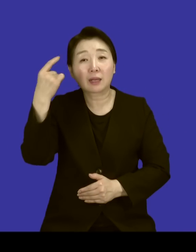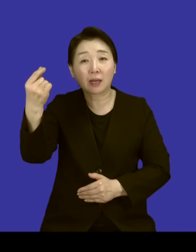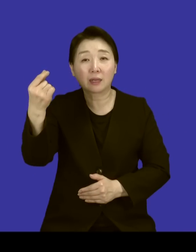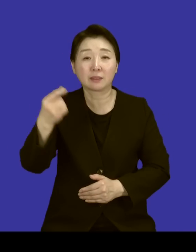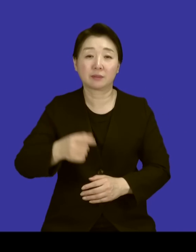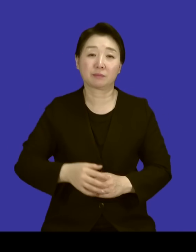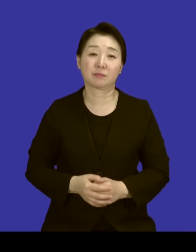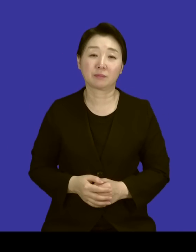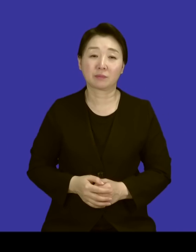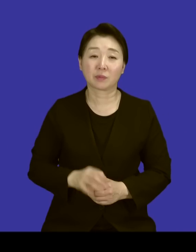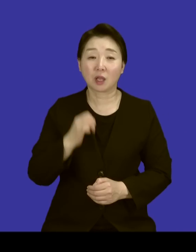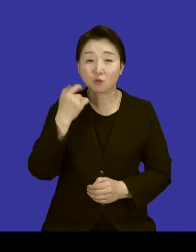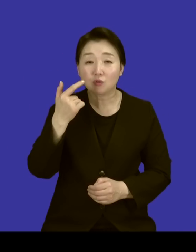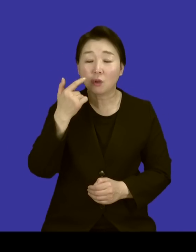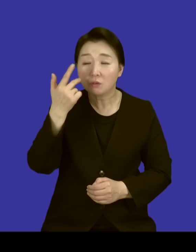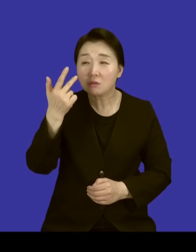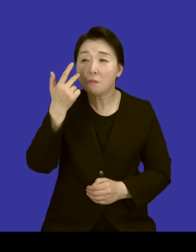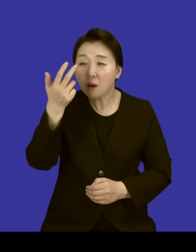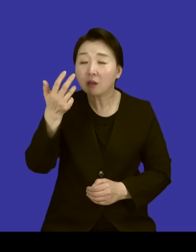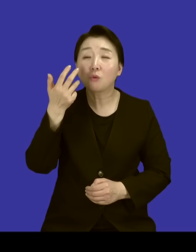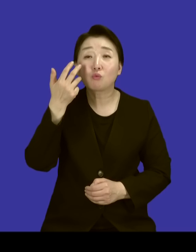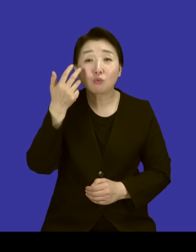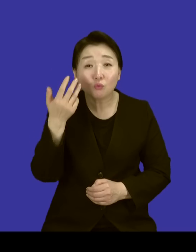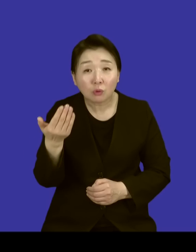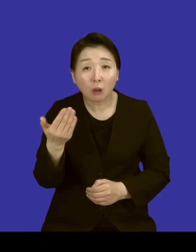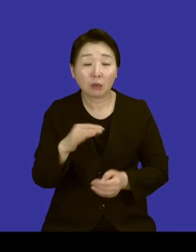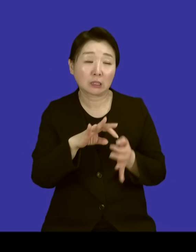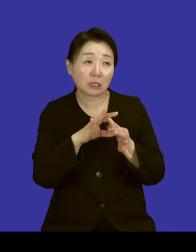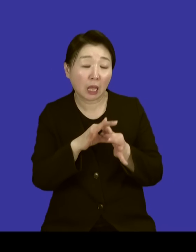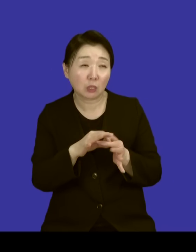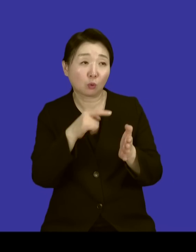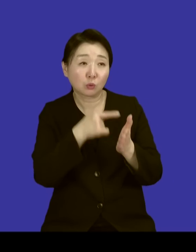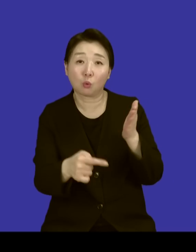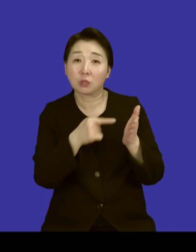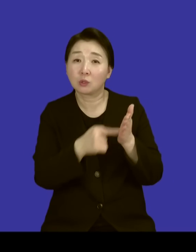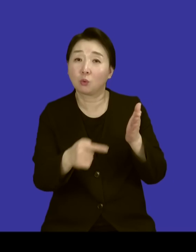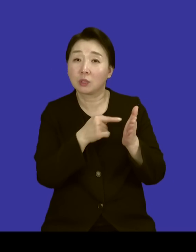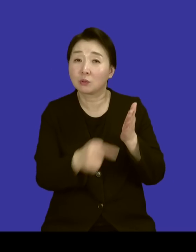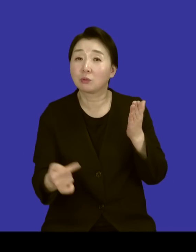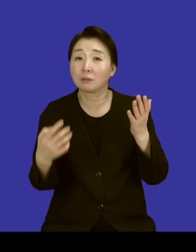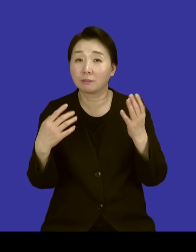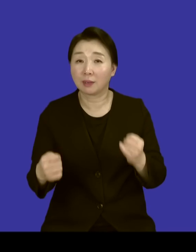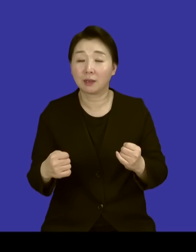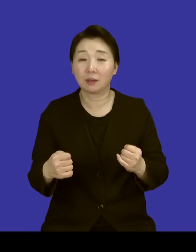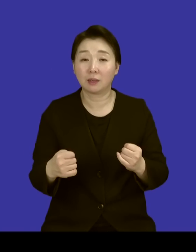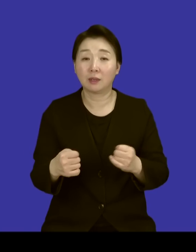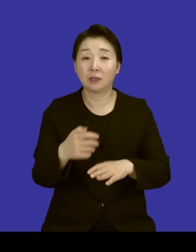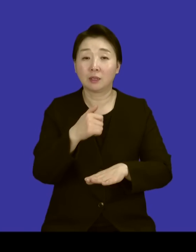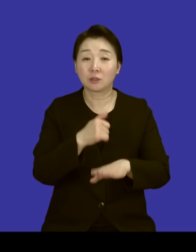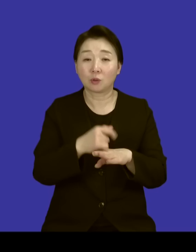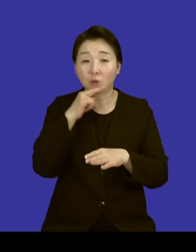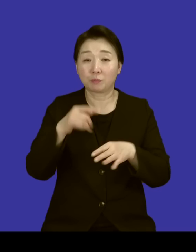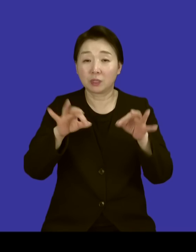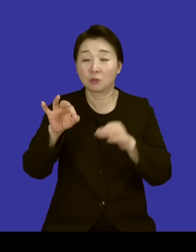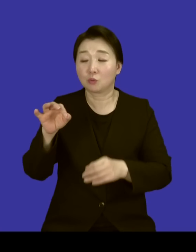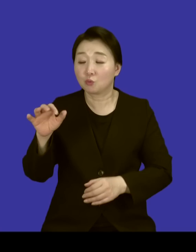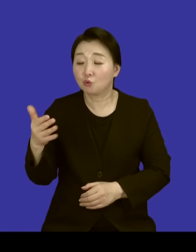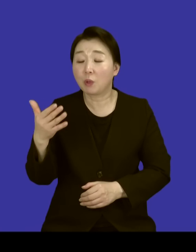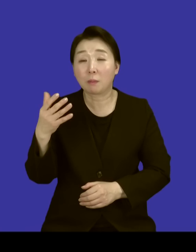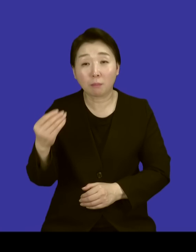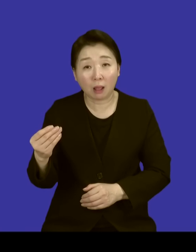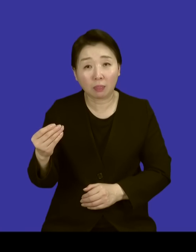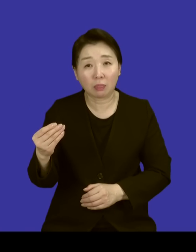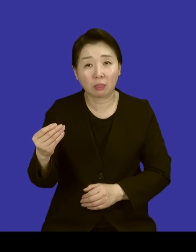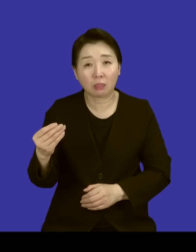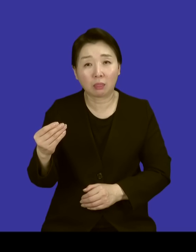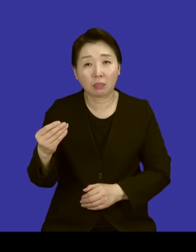예. 왔는데 6개월 지나 7개월, 8개월, 9개월 계속 적자예요. 심각하게. 네. 그래서 빚이 한 900만 원인가? 예.